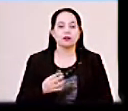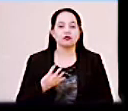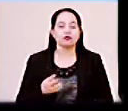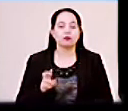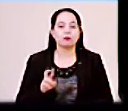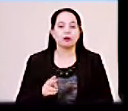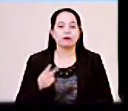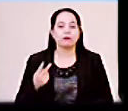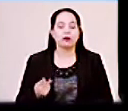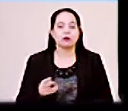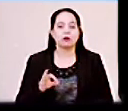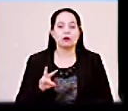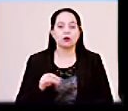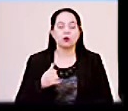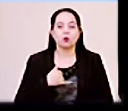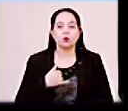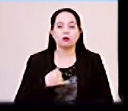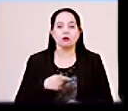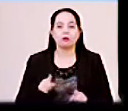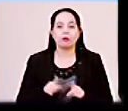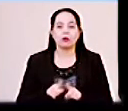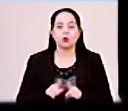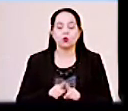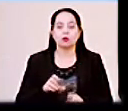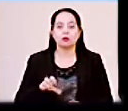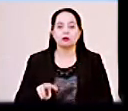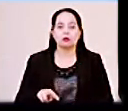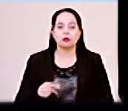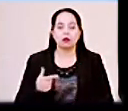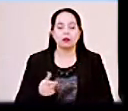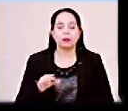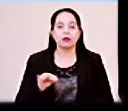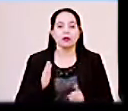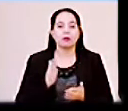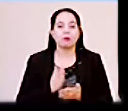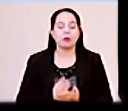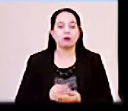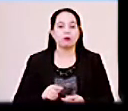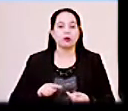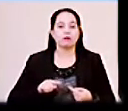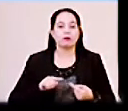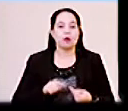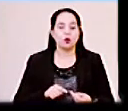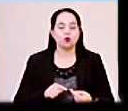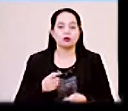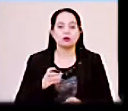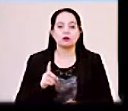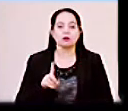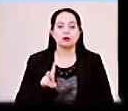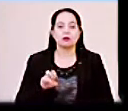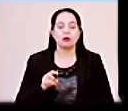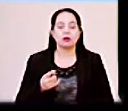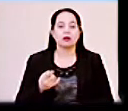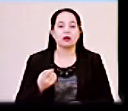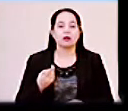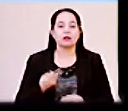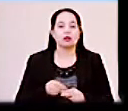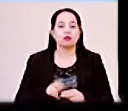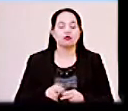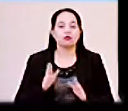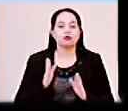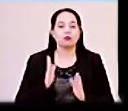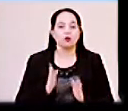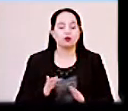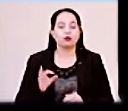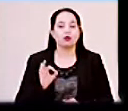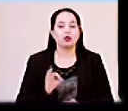4b квадрат, они у нас подобные слагаемые и имеют противоположные знаки. Значит, это будет 0,